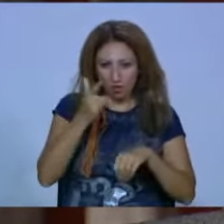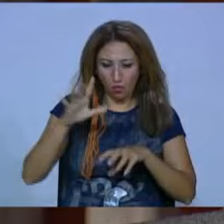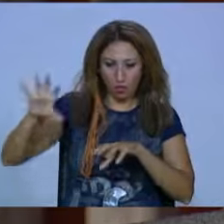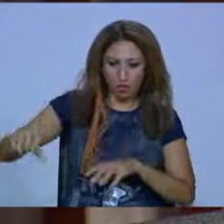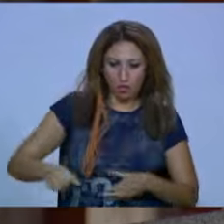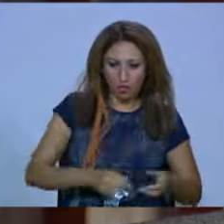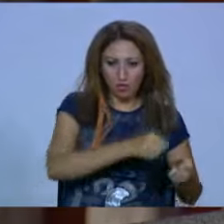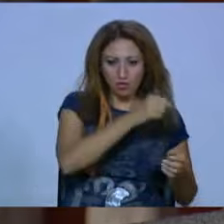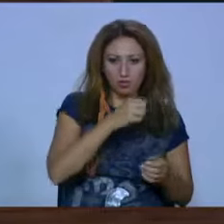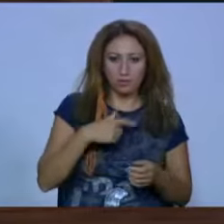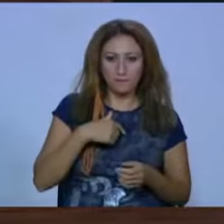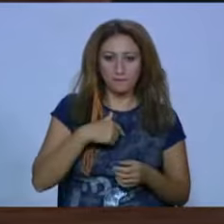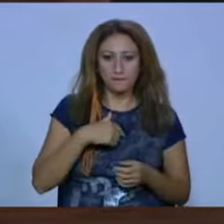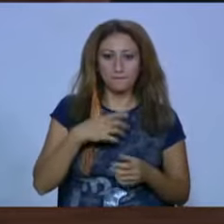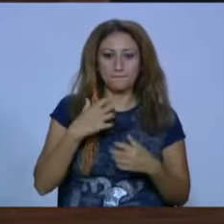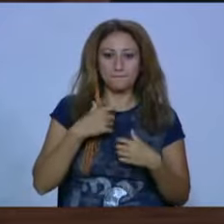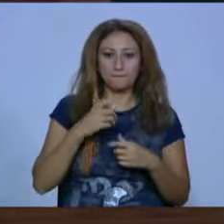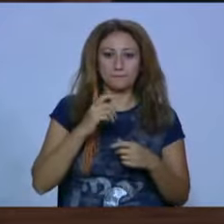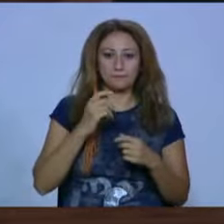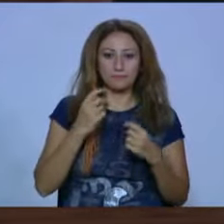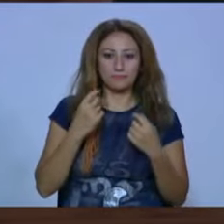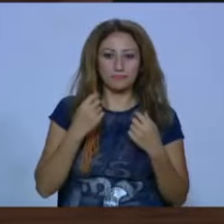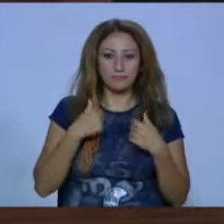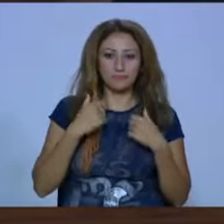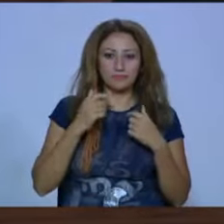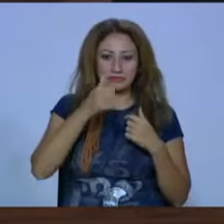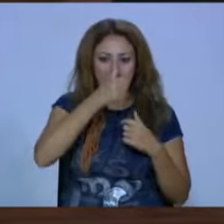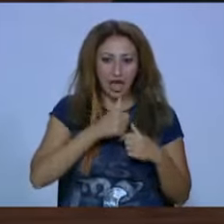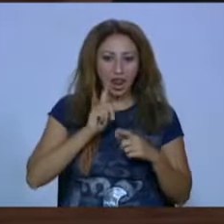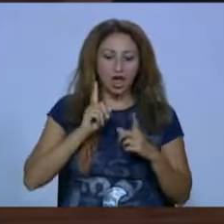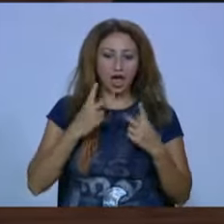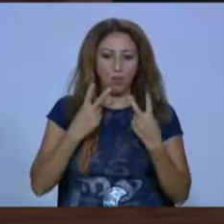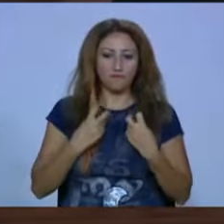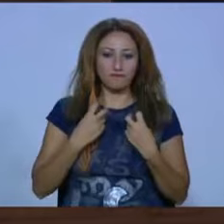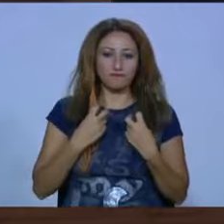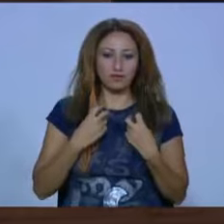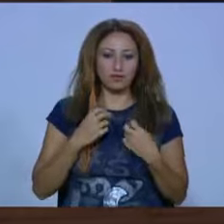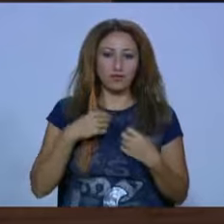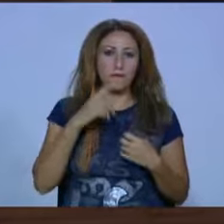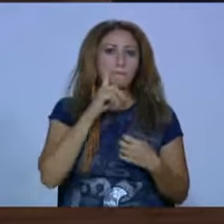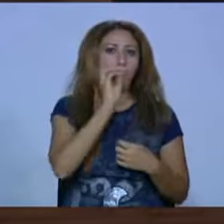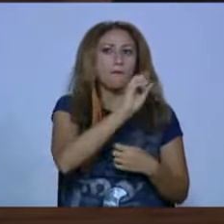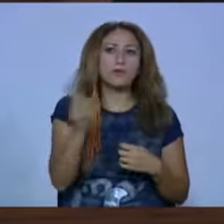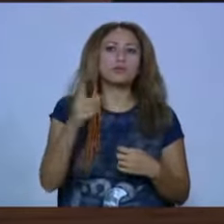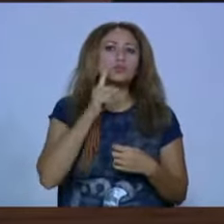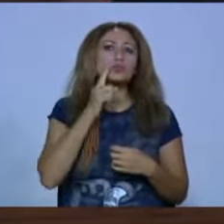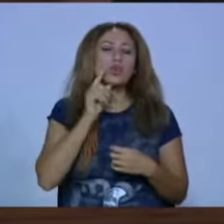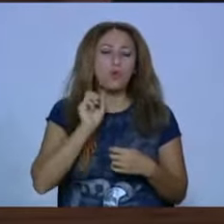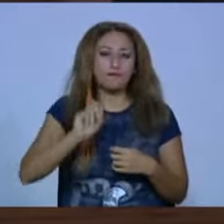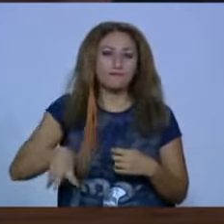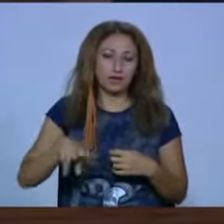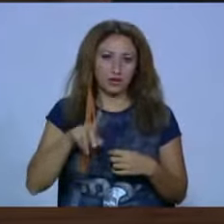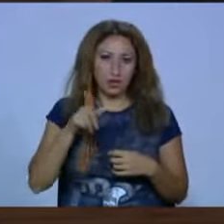يعني قدرت امسك نفسي والجيران جبتهم ونزلناه على انها غيبوبه سكر مش توفى.